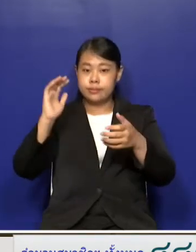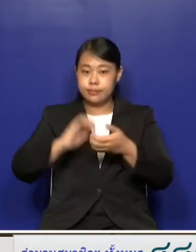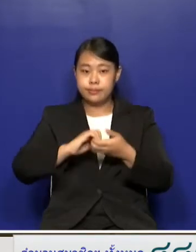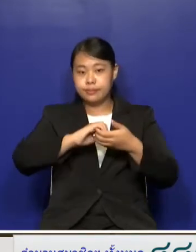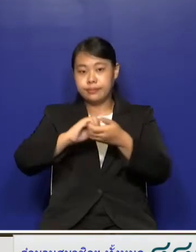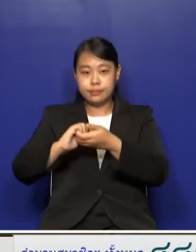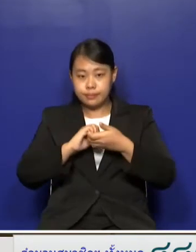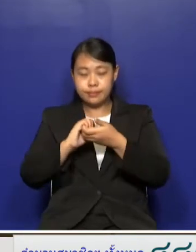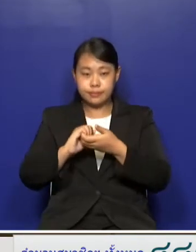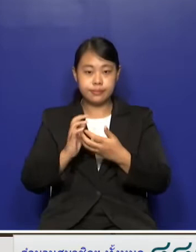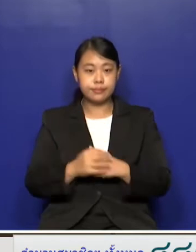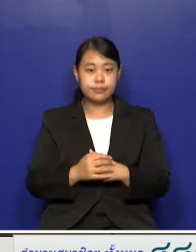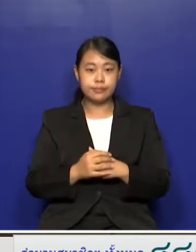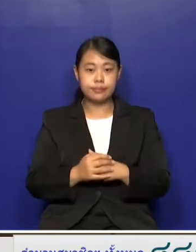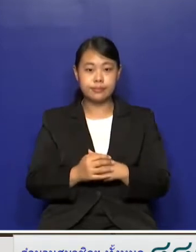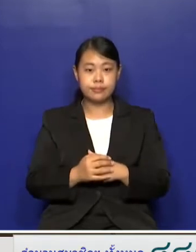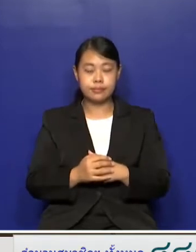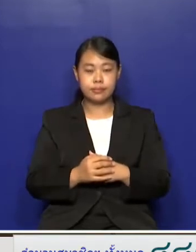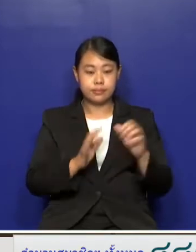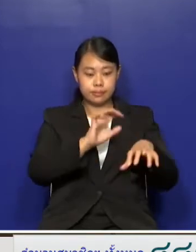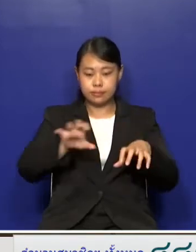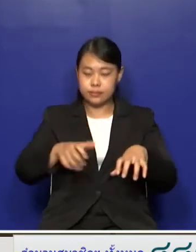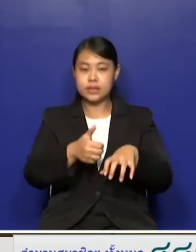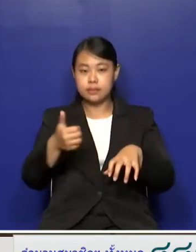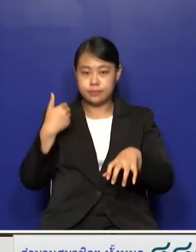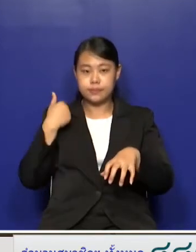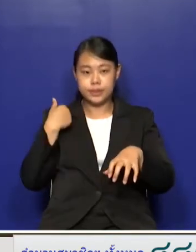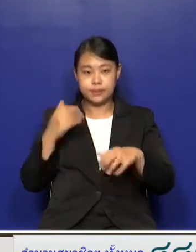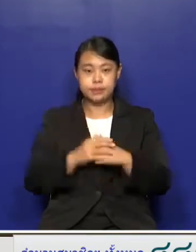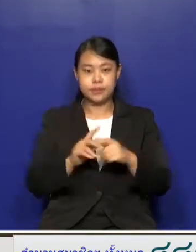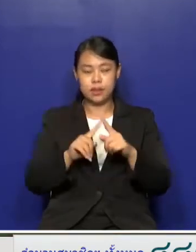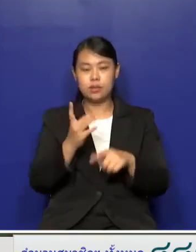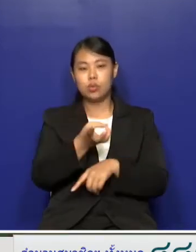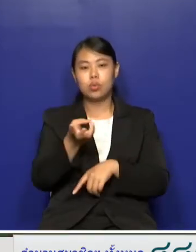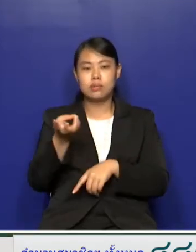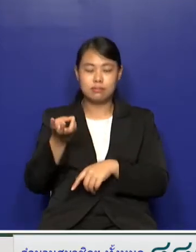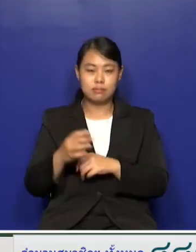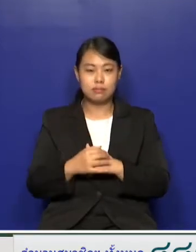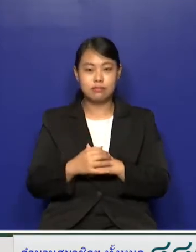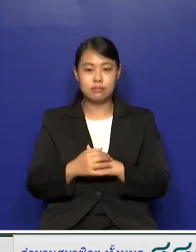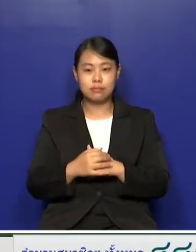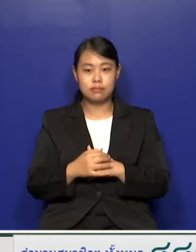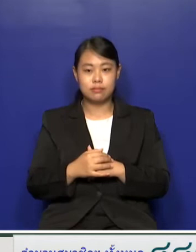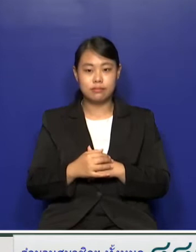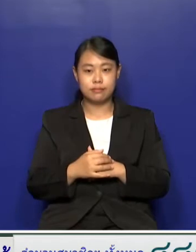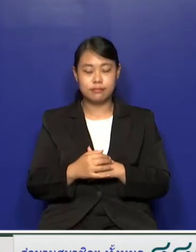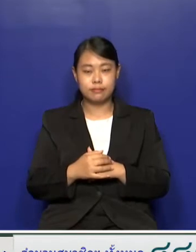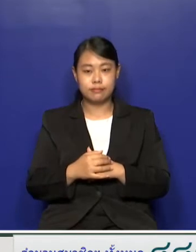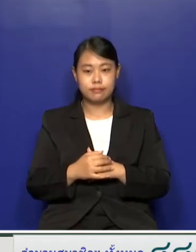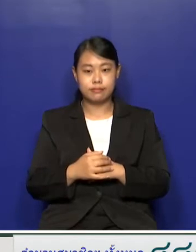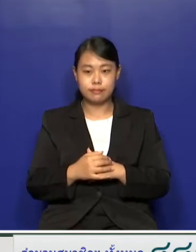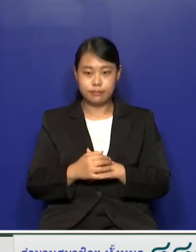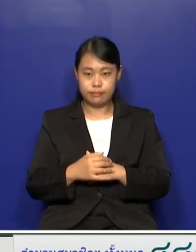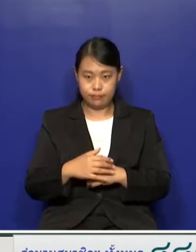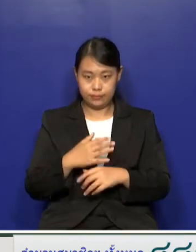หลายๆแห่งก็เขียนมานะครับก็ยังรู้สึกว่ามีส่วนน้อยอยู่นะครับถ้ามาทางครับประเด็นที่ผมให้ความ